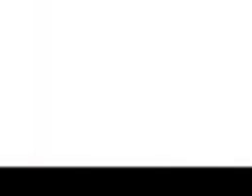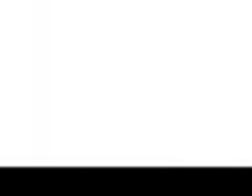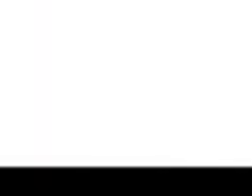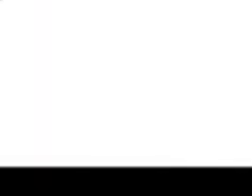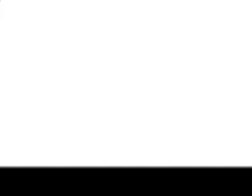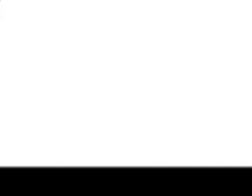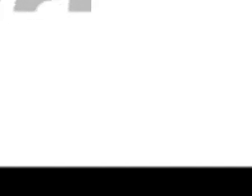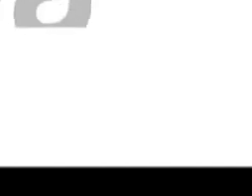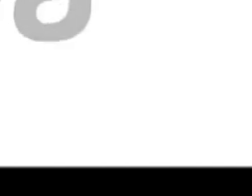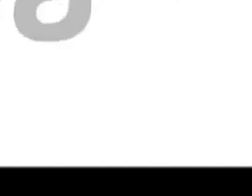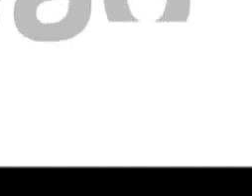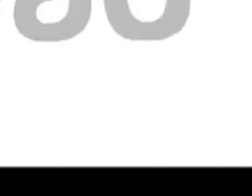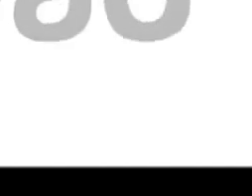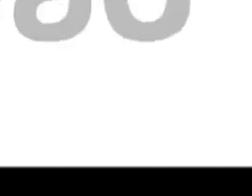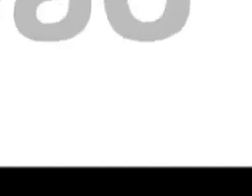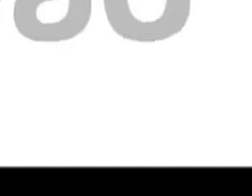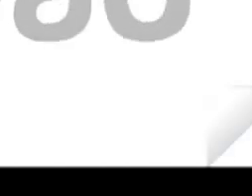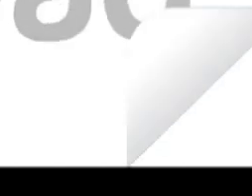向你誠意推薦